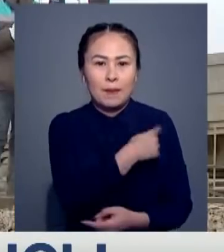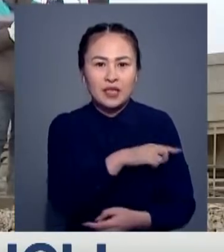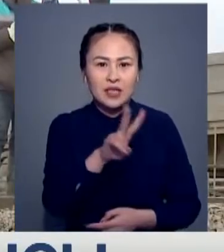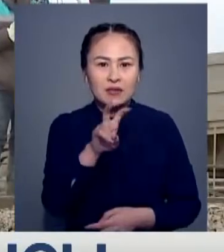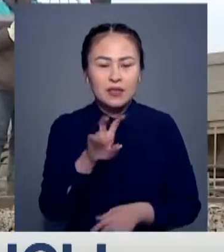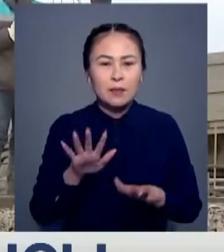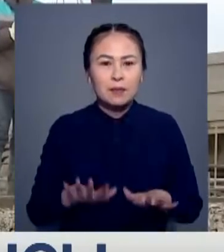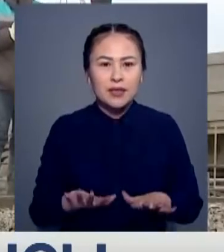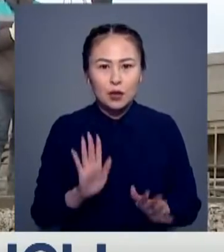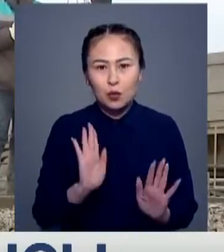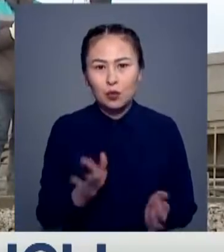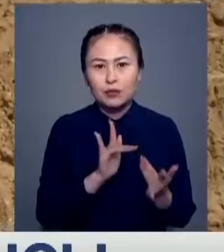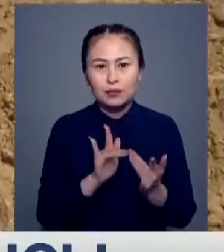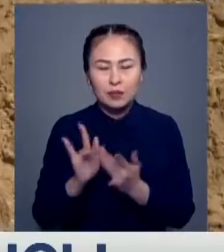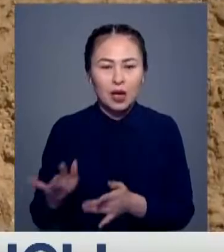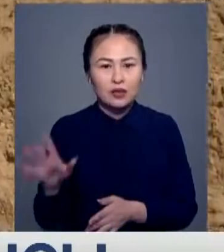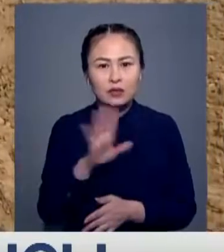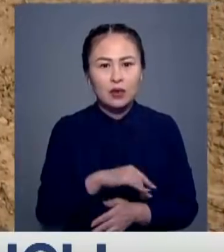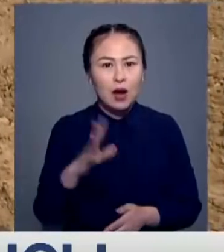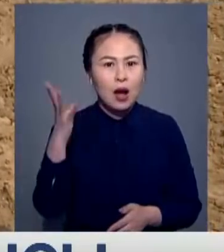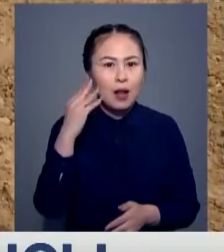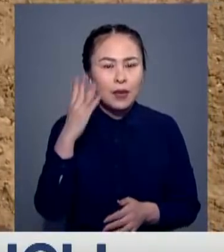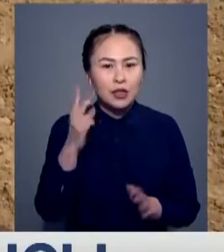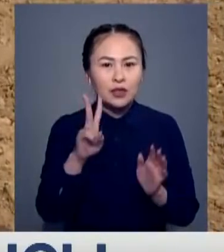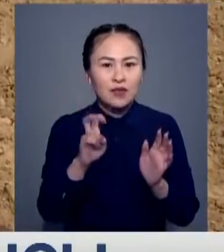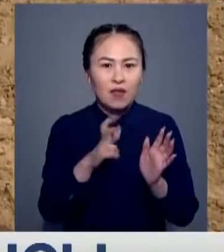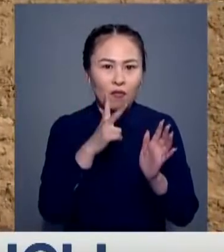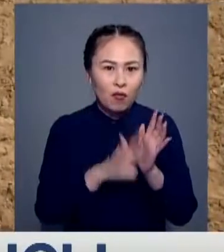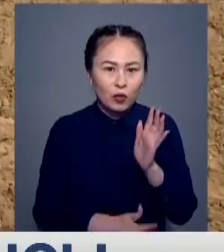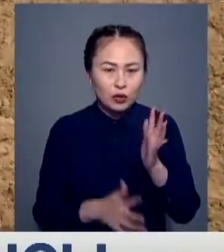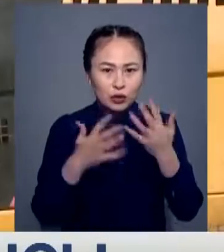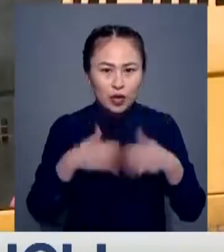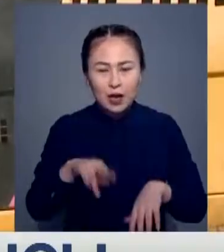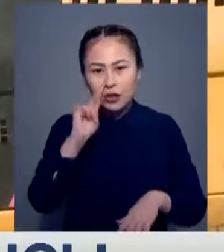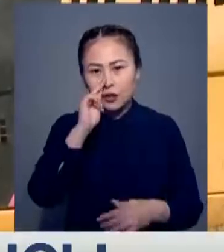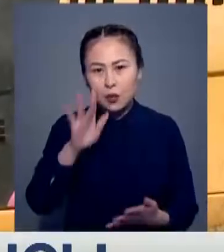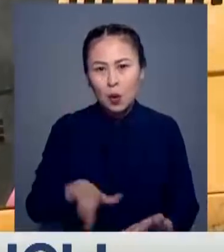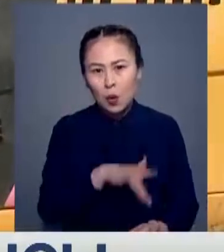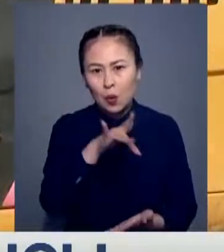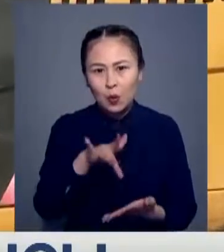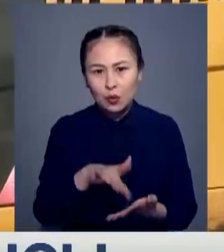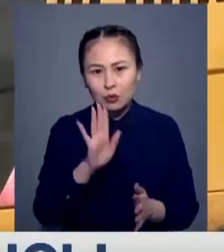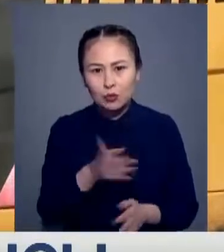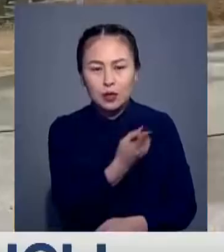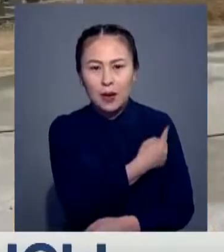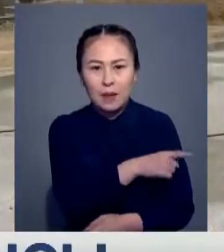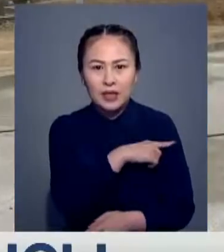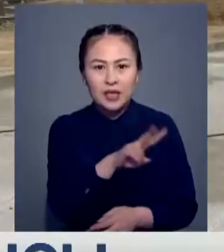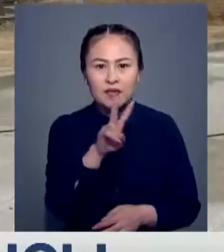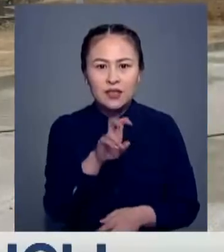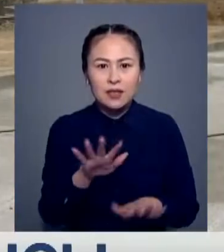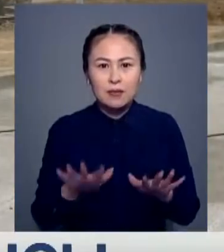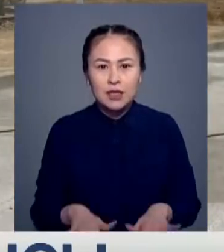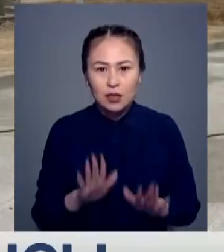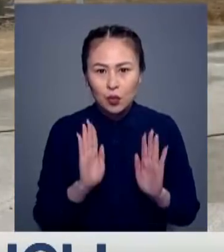орынға шақталған. Алматыдағы нысан 280 орынға есептелсе, Шымкенттегі аурухана 200 науқасты